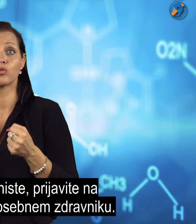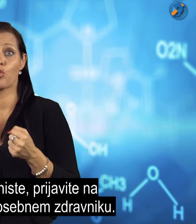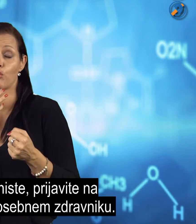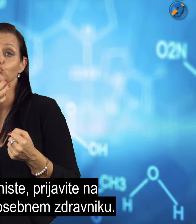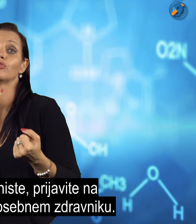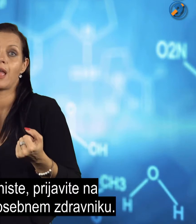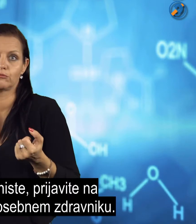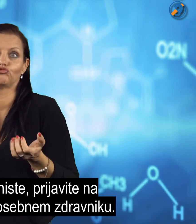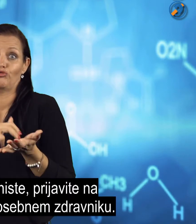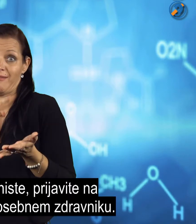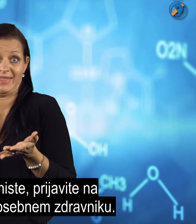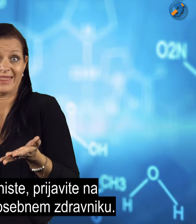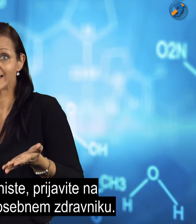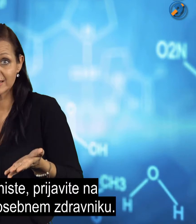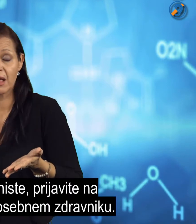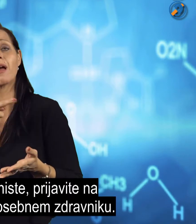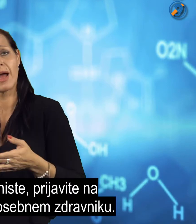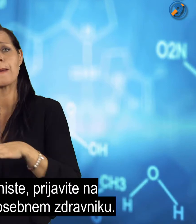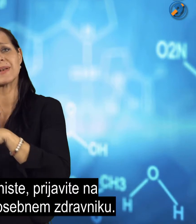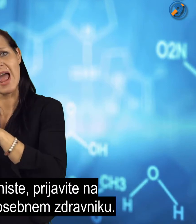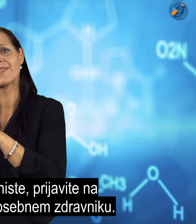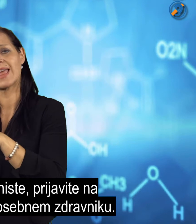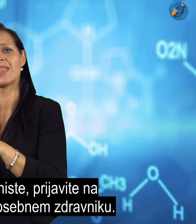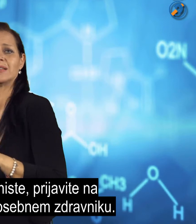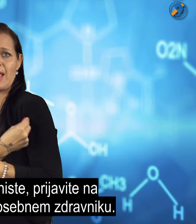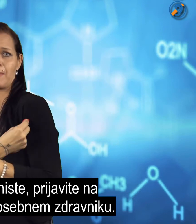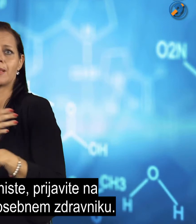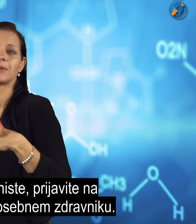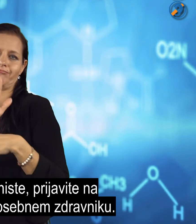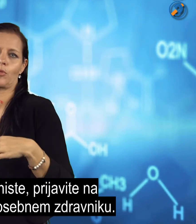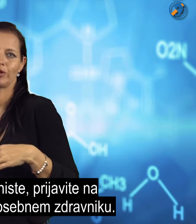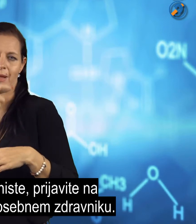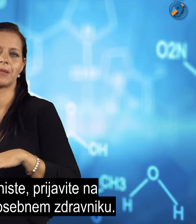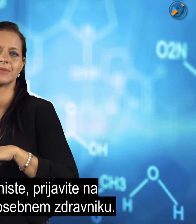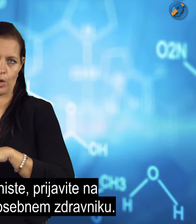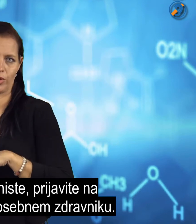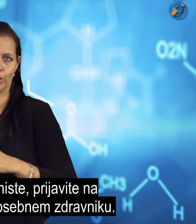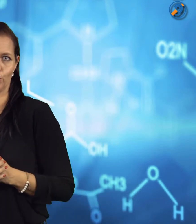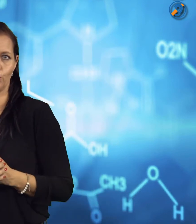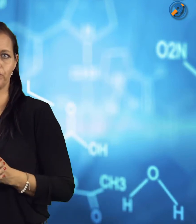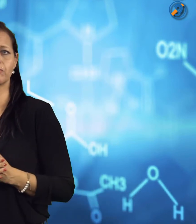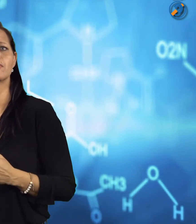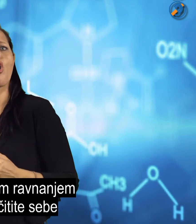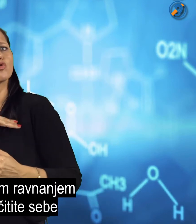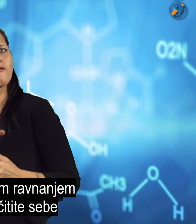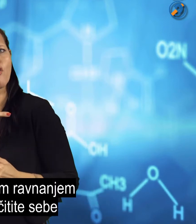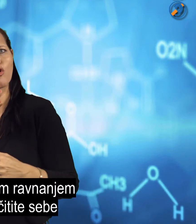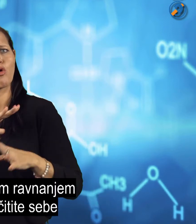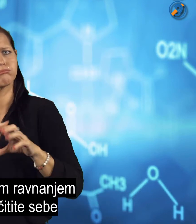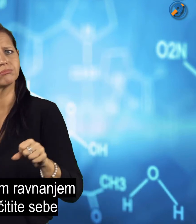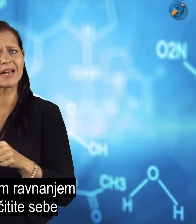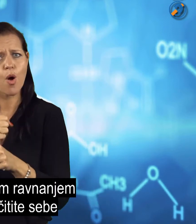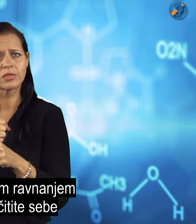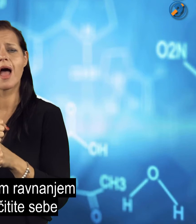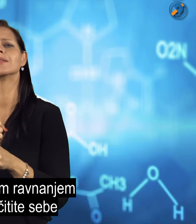Zato se, če se še niste, prijavite na cepljenje pri svojem osebnem zdravniku. In z